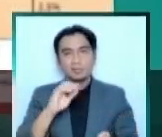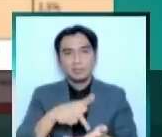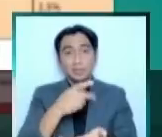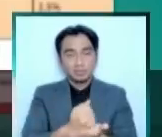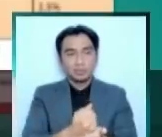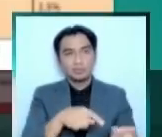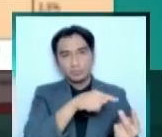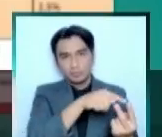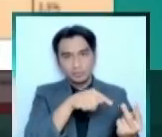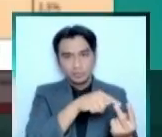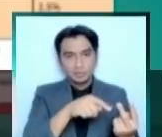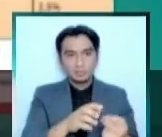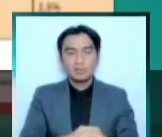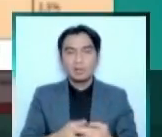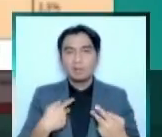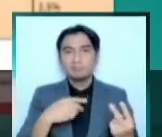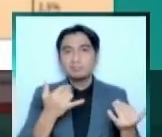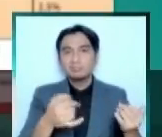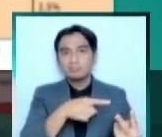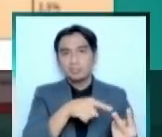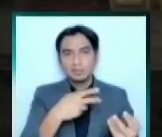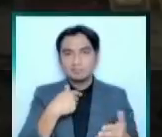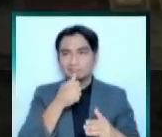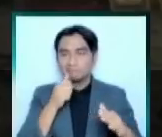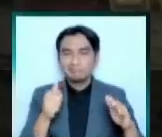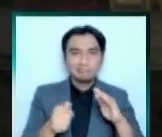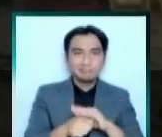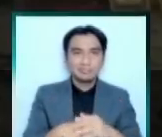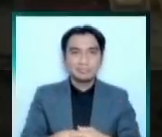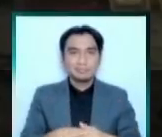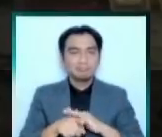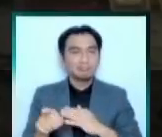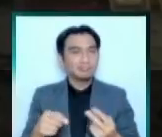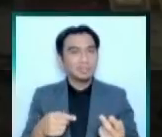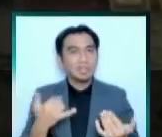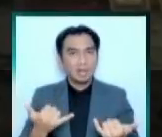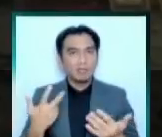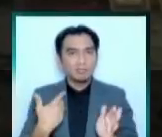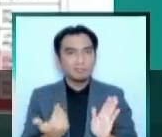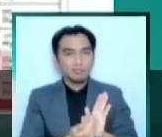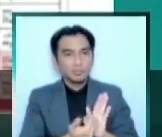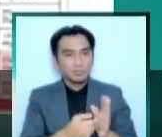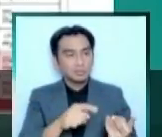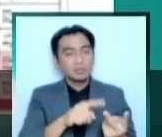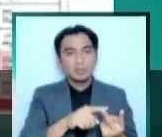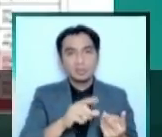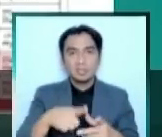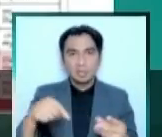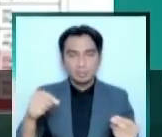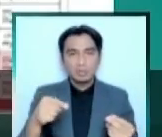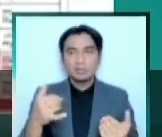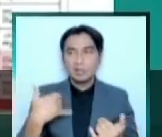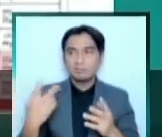Gerald Cruz. Nagtatago raw ngayon ang 2. Batay sa hawak na impormasyon ni Gordon, nasa Japan si Uson kaya makikipag-ugnayan daw sila